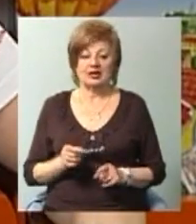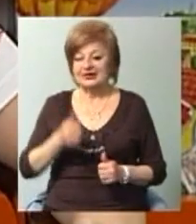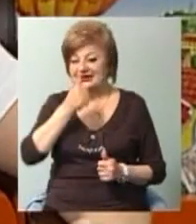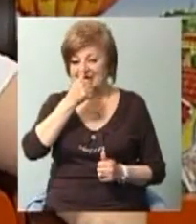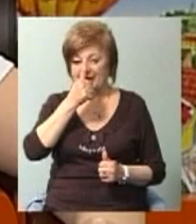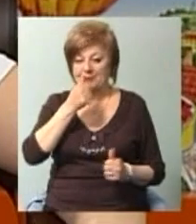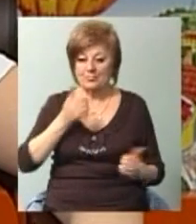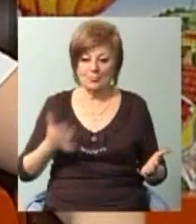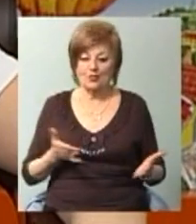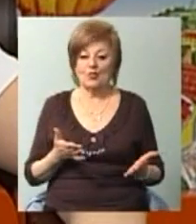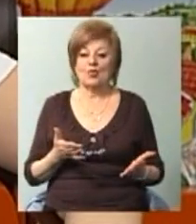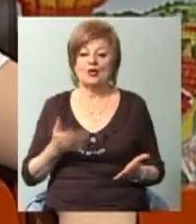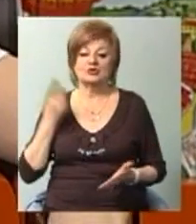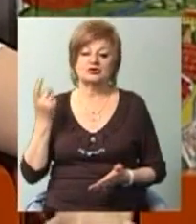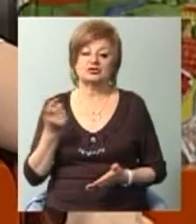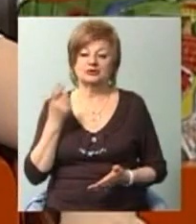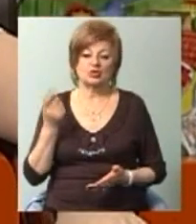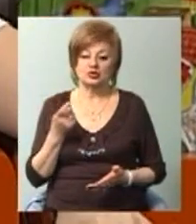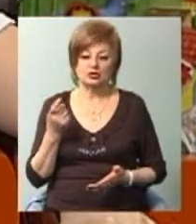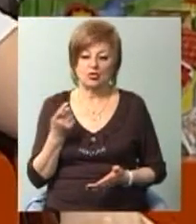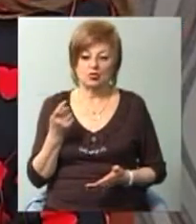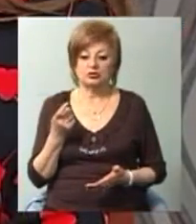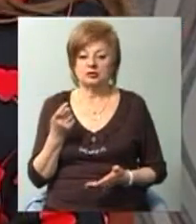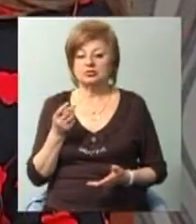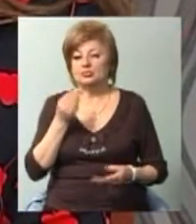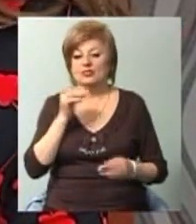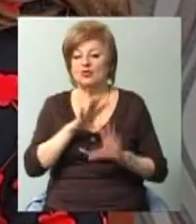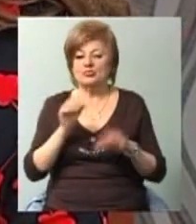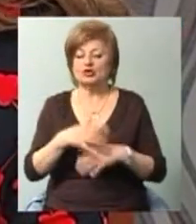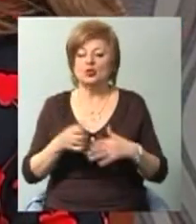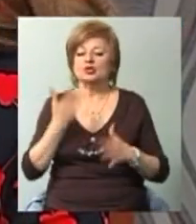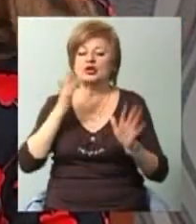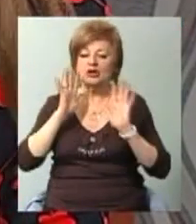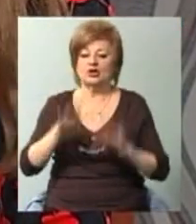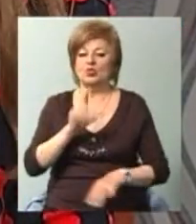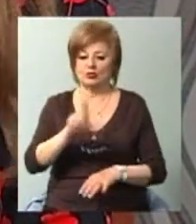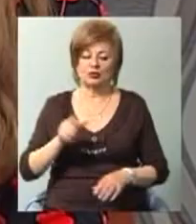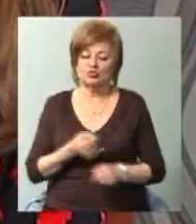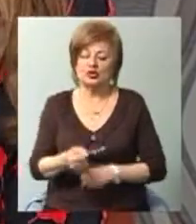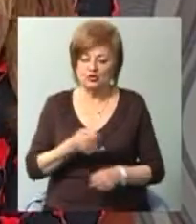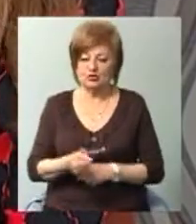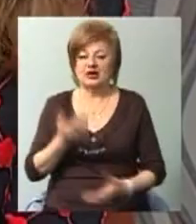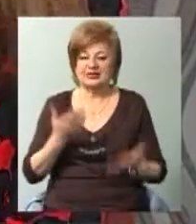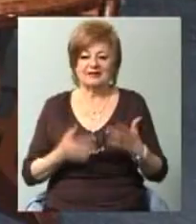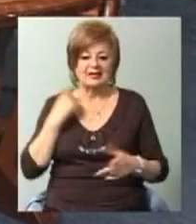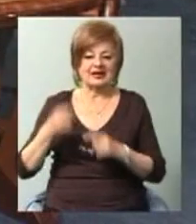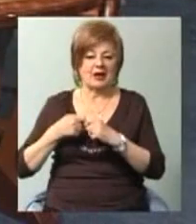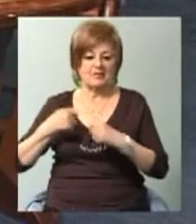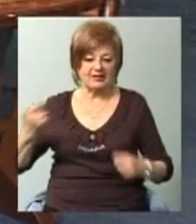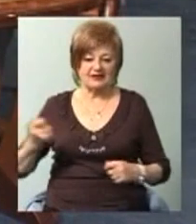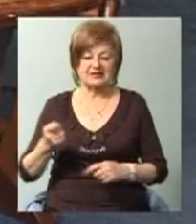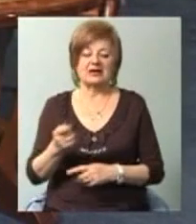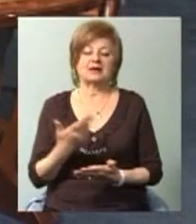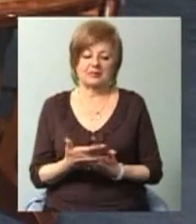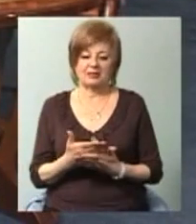можуть господаря з'їсти. Або, може, коти не люблять людей через те, що люди з них знущаються, прив'язують до хвоста концерні